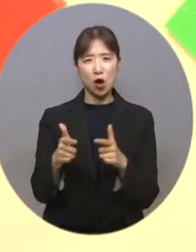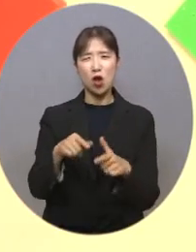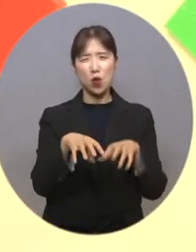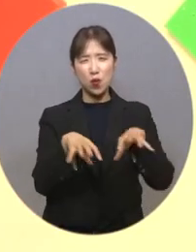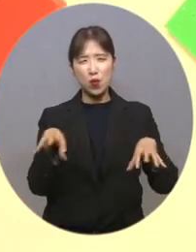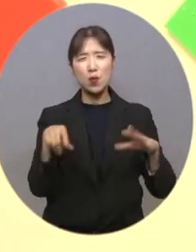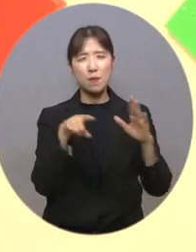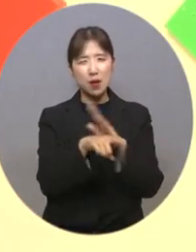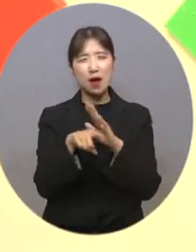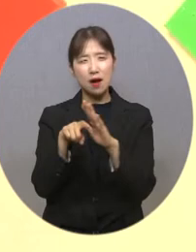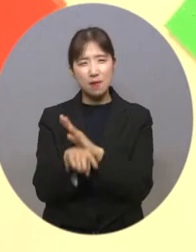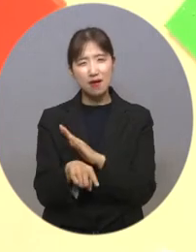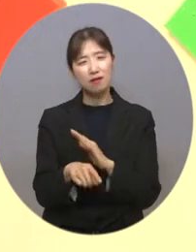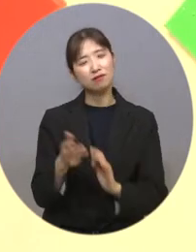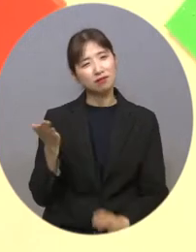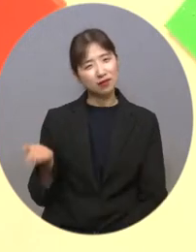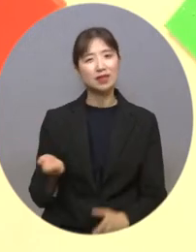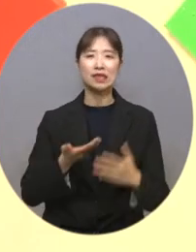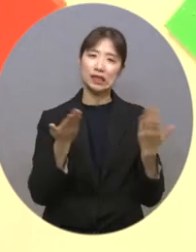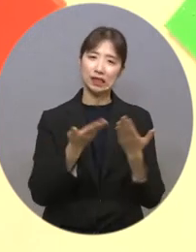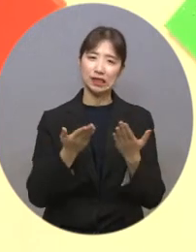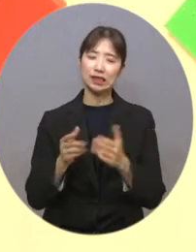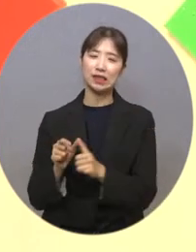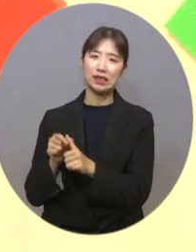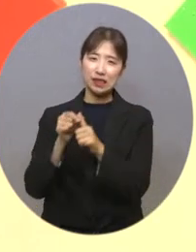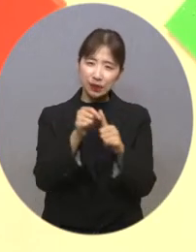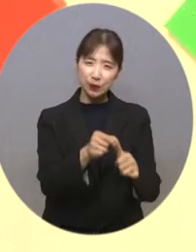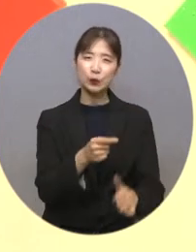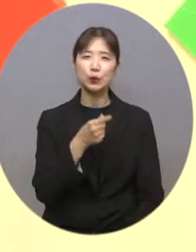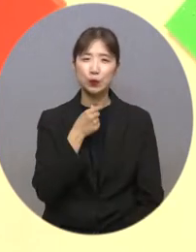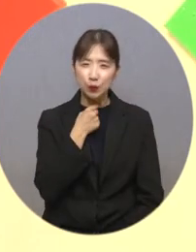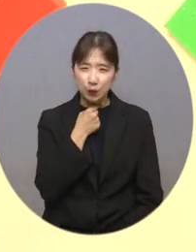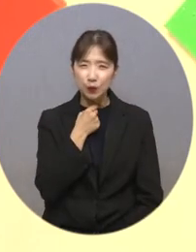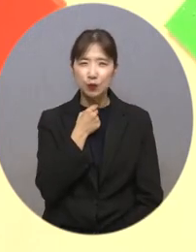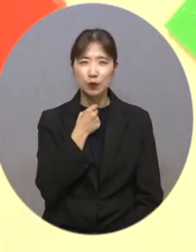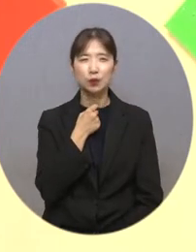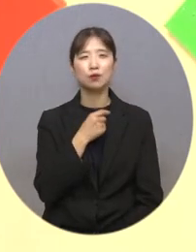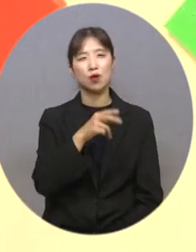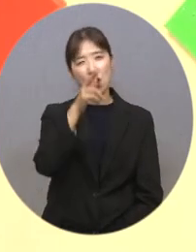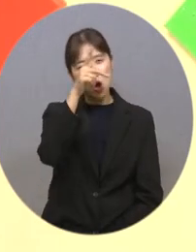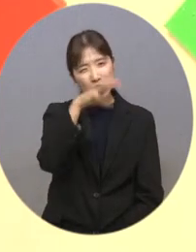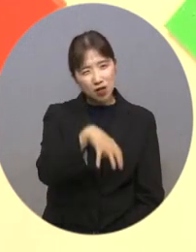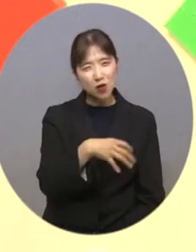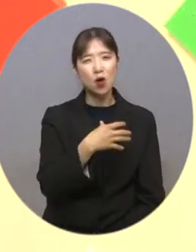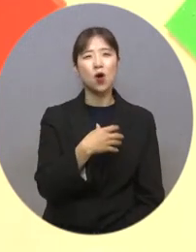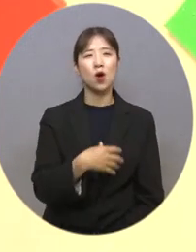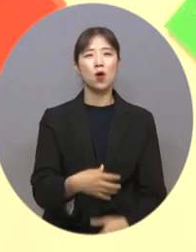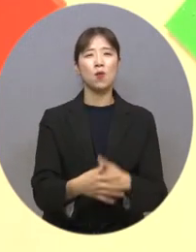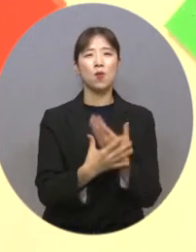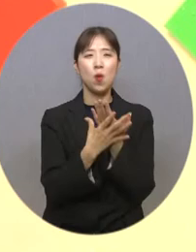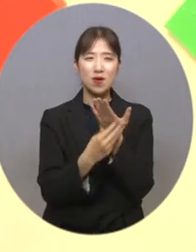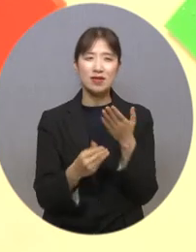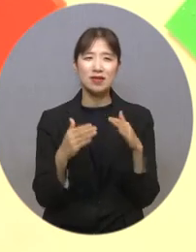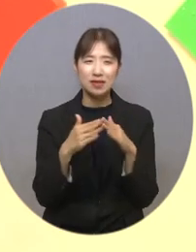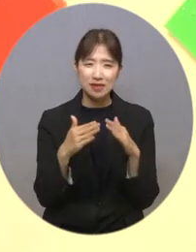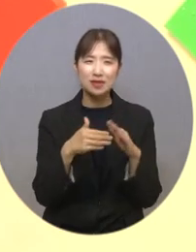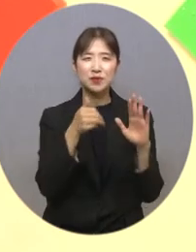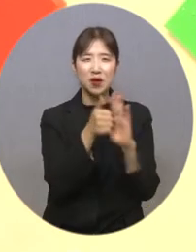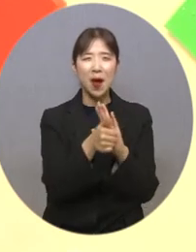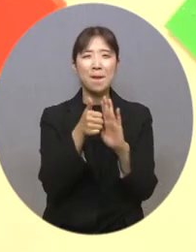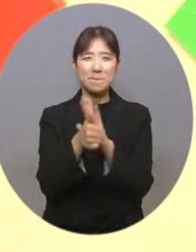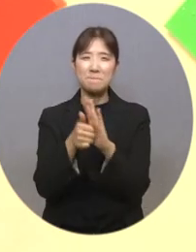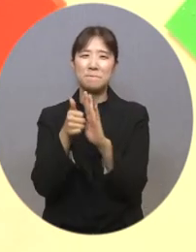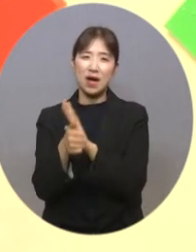군데 다니면서 그분들을 이제 직업을 찾아주기 위해서 하다 뭐 경찰서, 뭐 복사집 이런 데